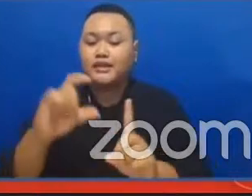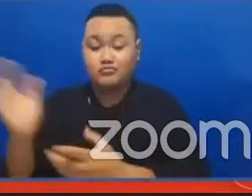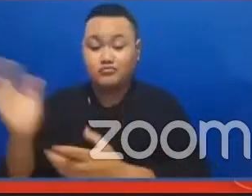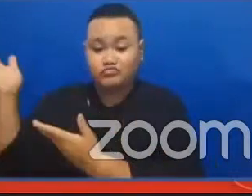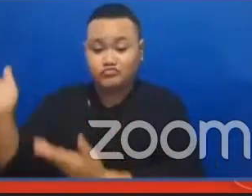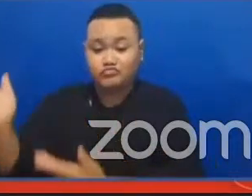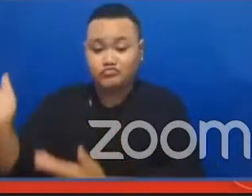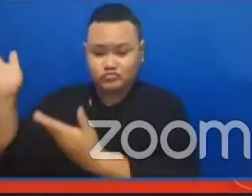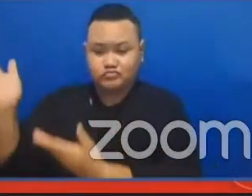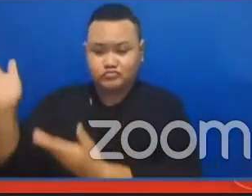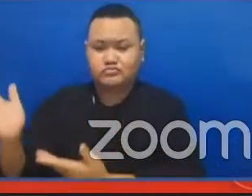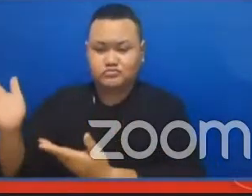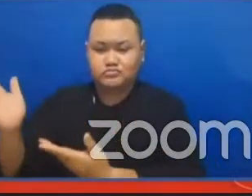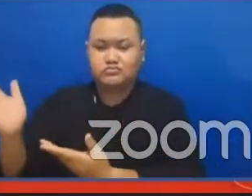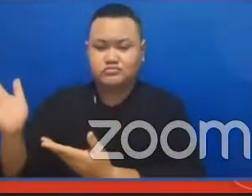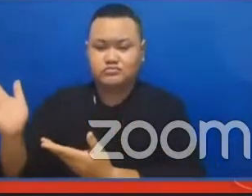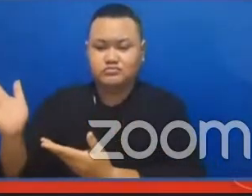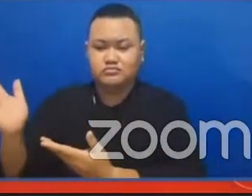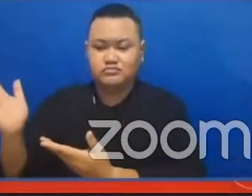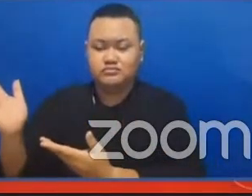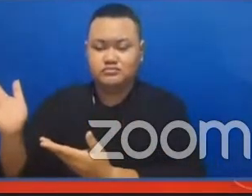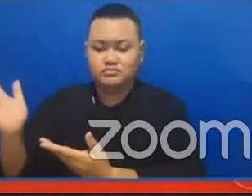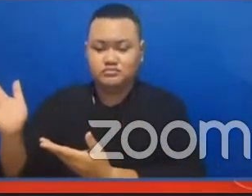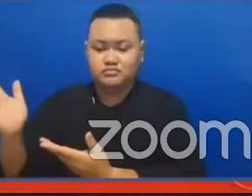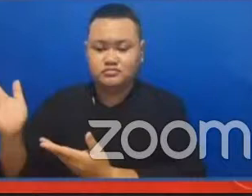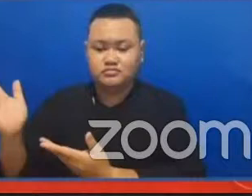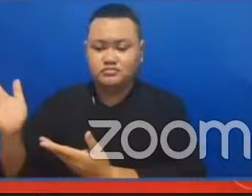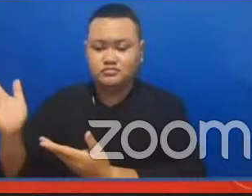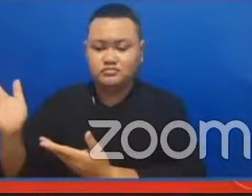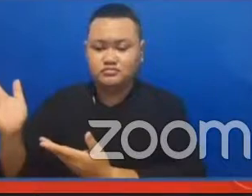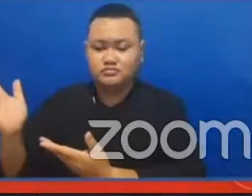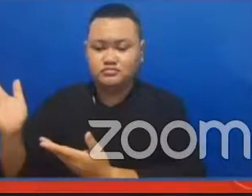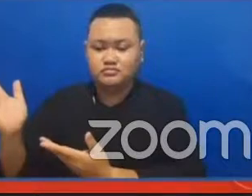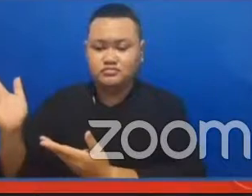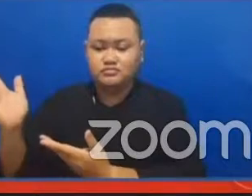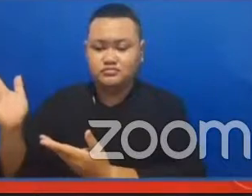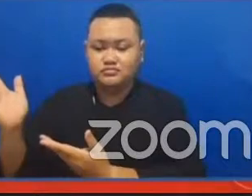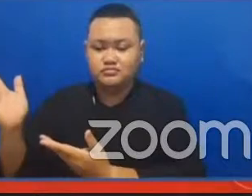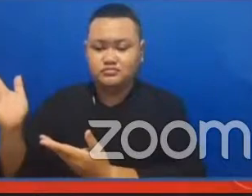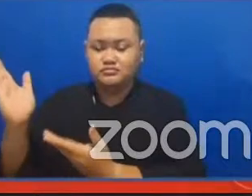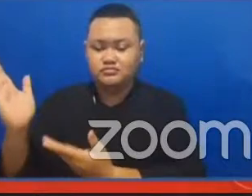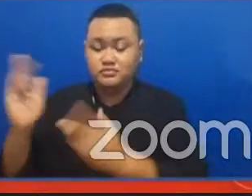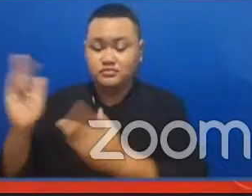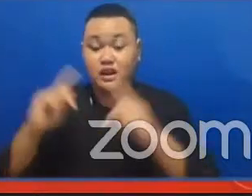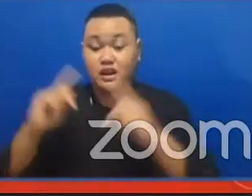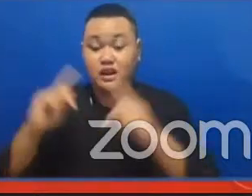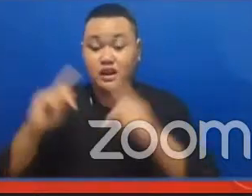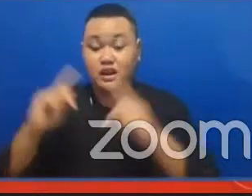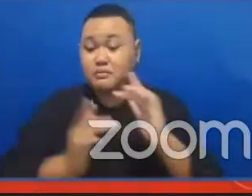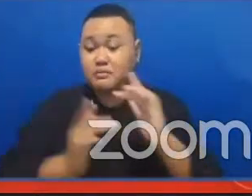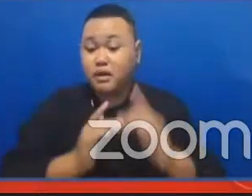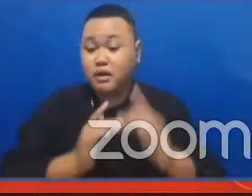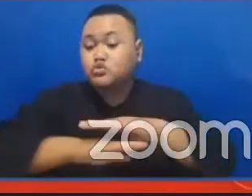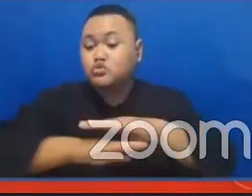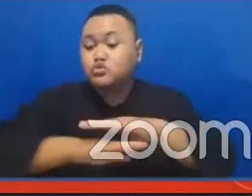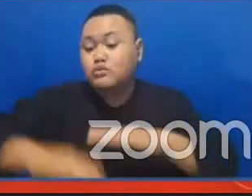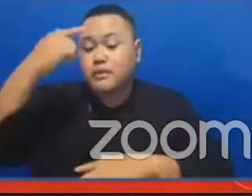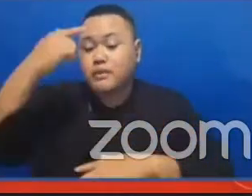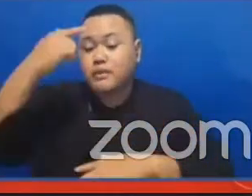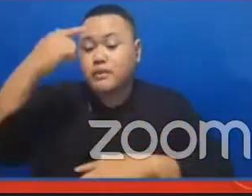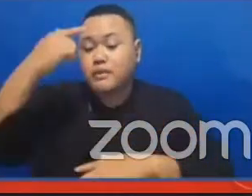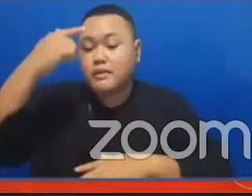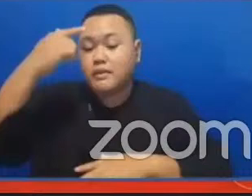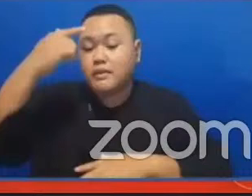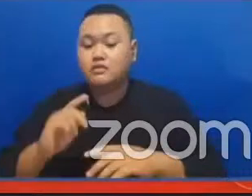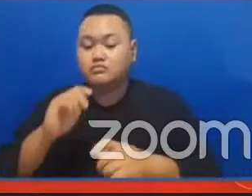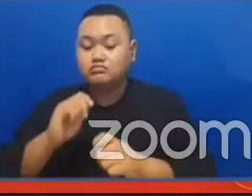halaman utamanya, Bapak Ibu, ya. Ini halaman utamanya. Ada kelas maya, ada sumber belajar, ada